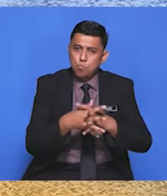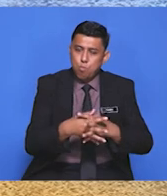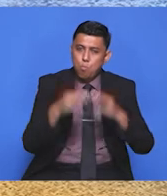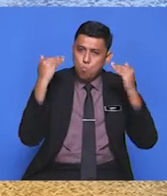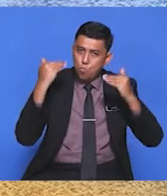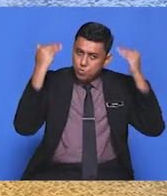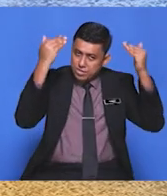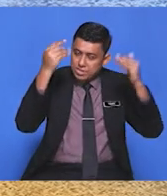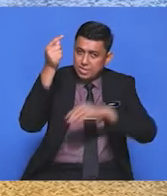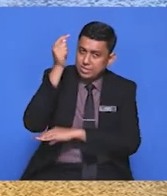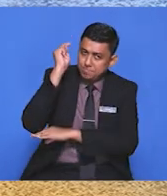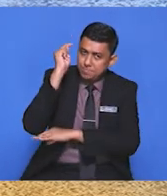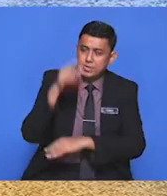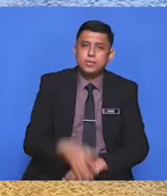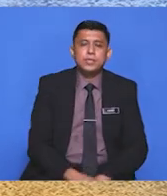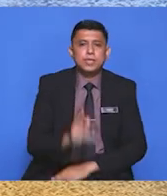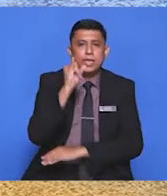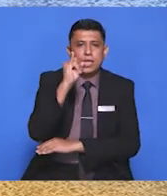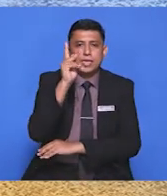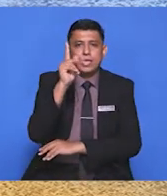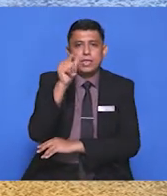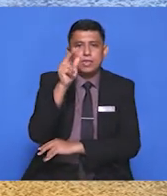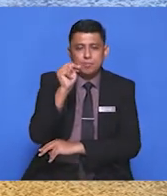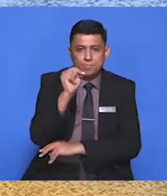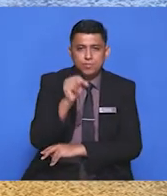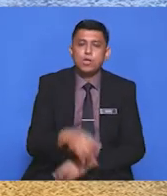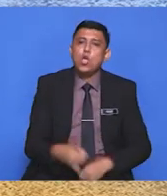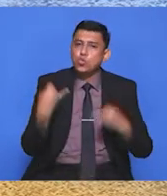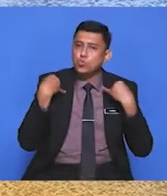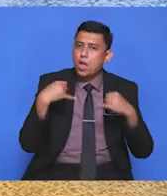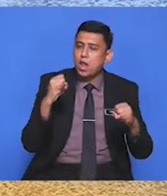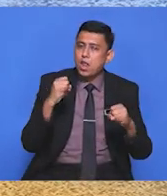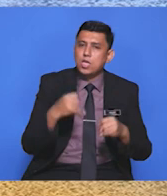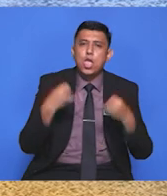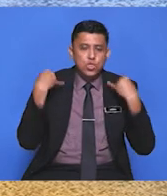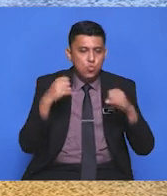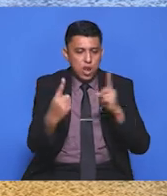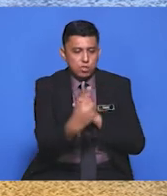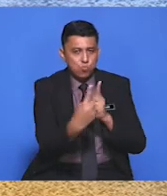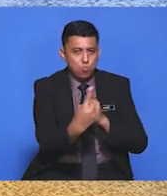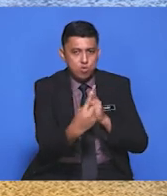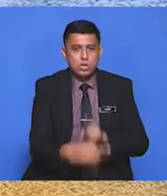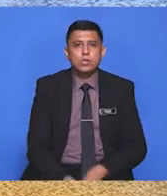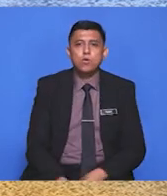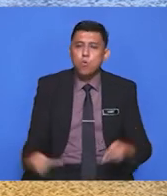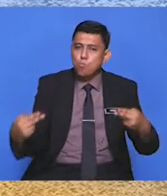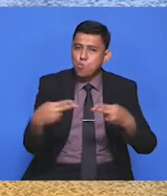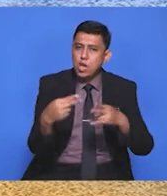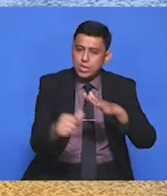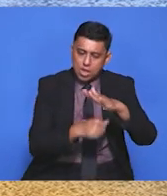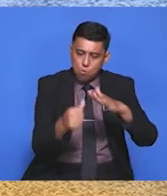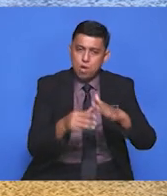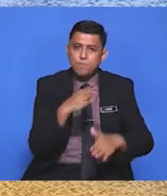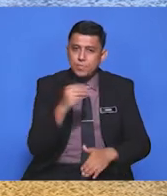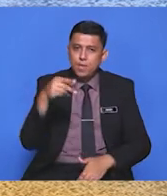promosi yang tadi terdiri daripada pengiklanan, promosi jualan, jualan bersemuka, perhubungan